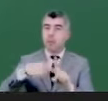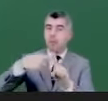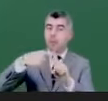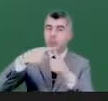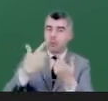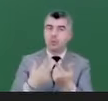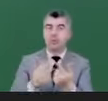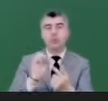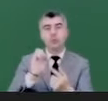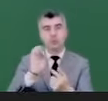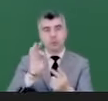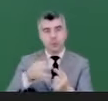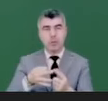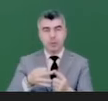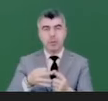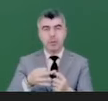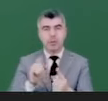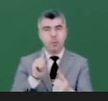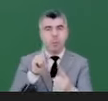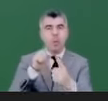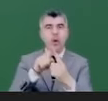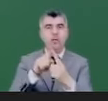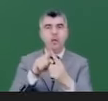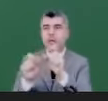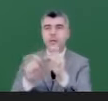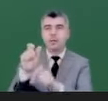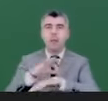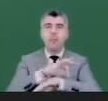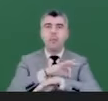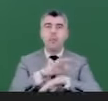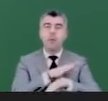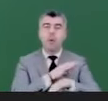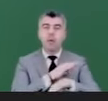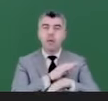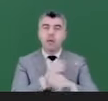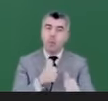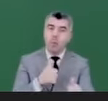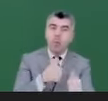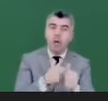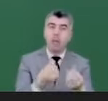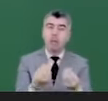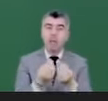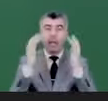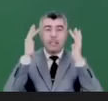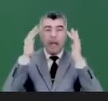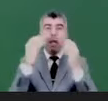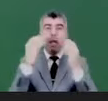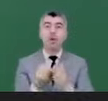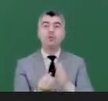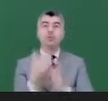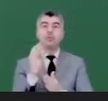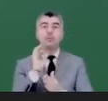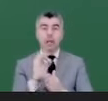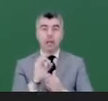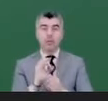الامكانيات اللي نقدروا نوجهها لهذ الموارد البشريه لكي تواكب هذه اذا هذه هي الثقافه الجديده